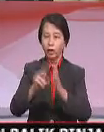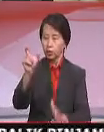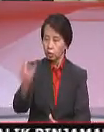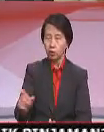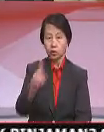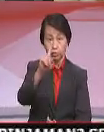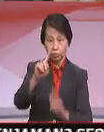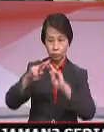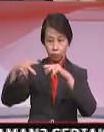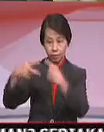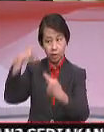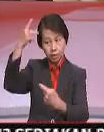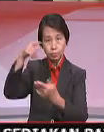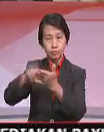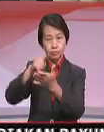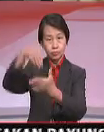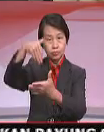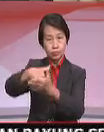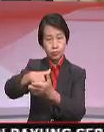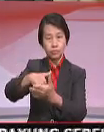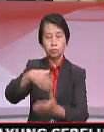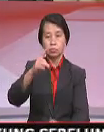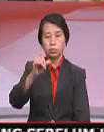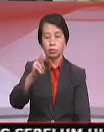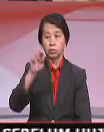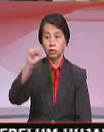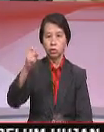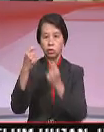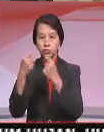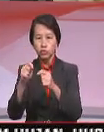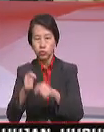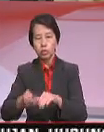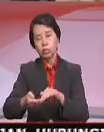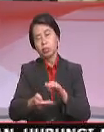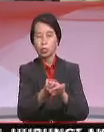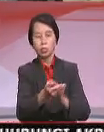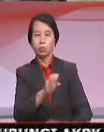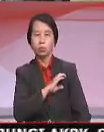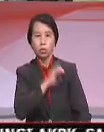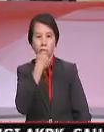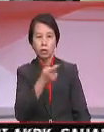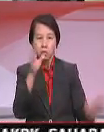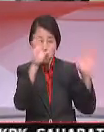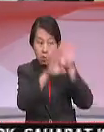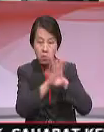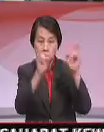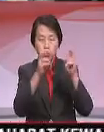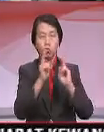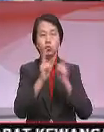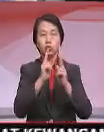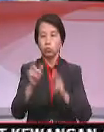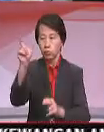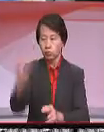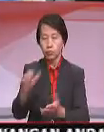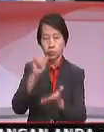dari sebuah partai politik pada pilihan Raya umum Fiore you don't Saba cube menyogok anggota polisi sebagai menutupi isu ucapan seorang